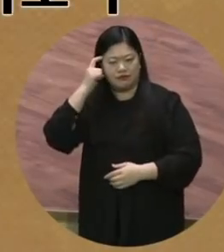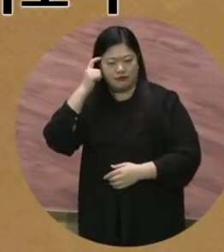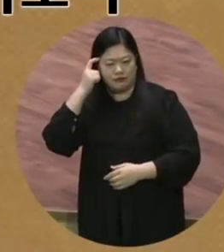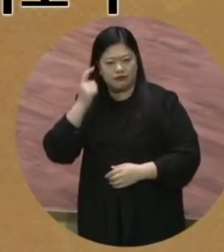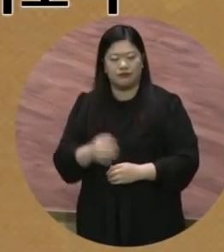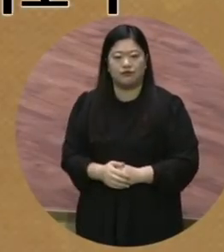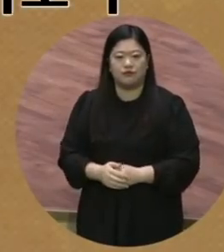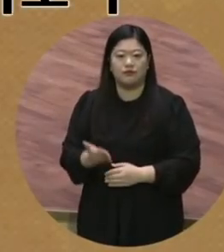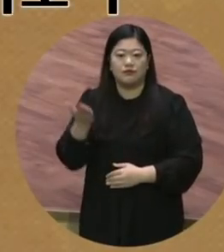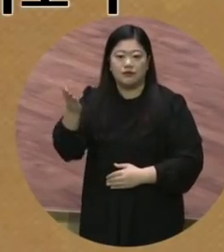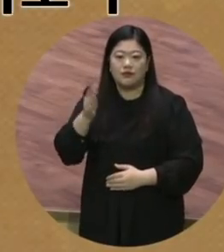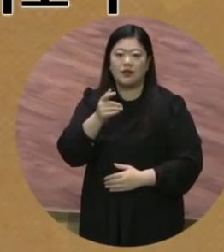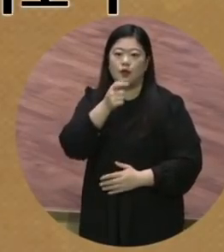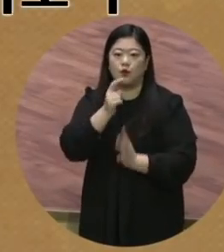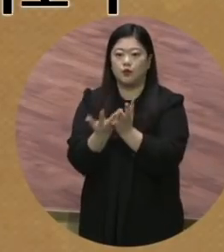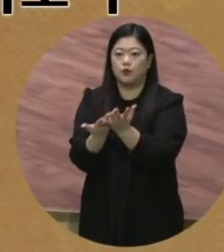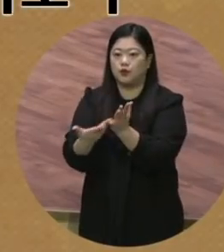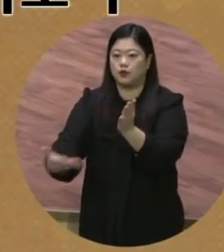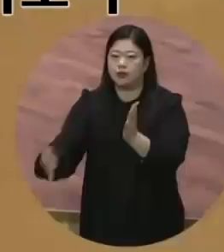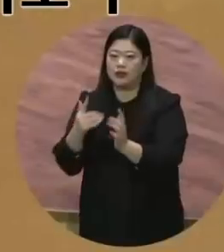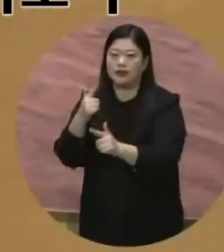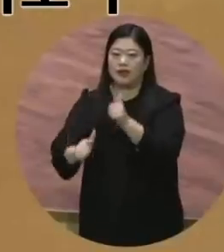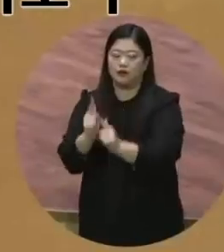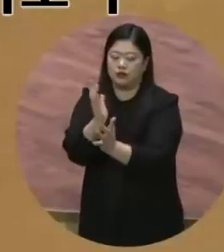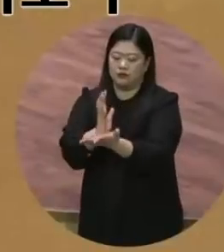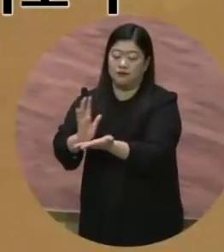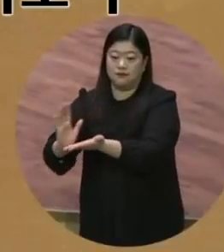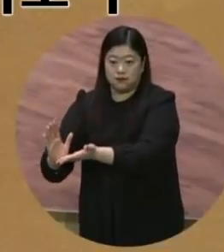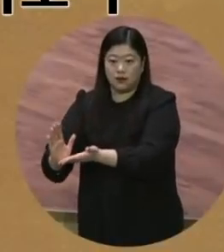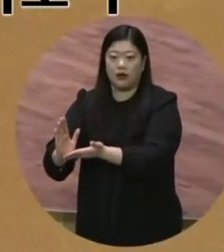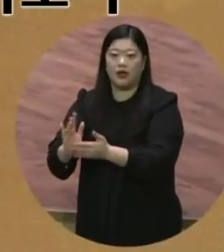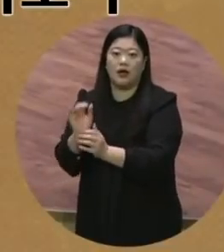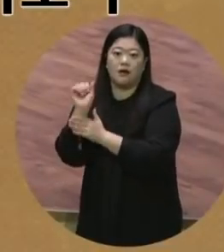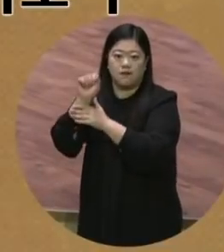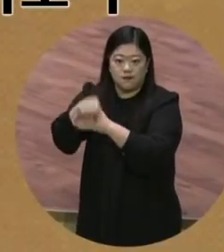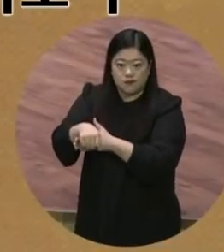그는 시냇가에 심은 나무가 철을 따라 열매를 맺으며